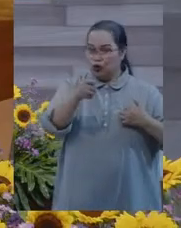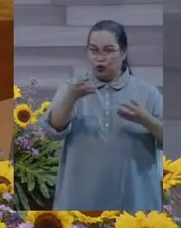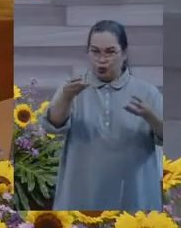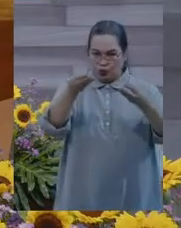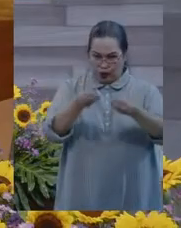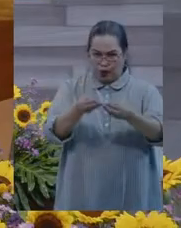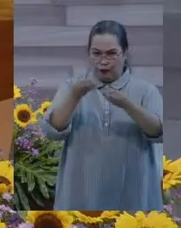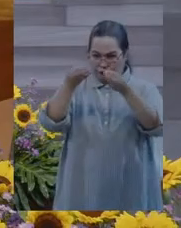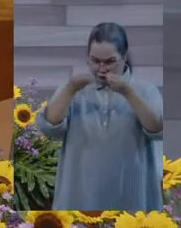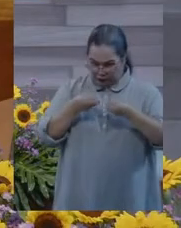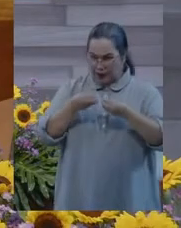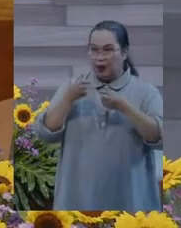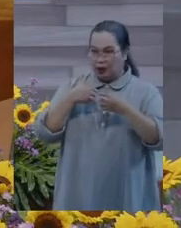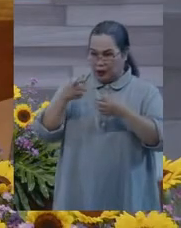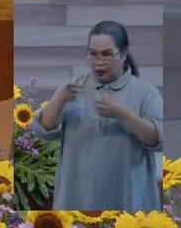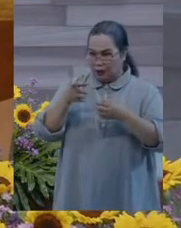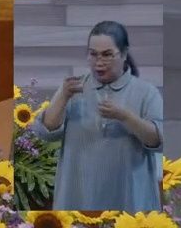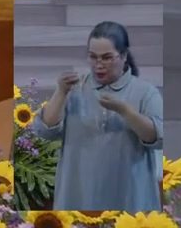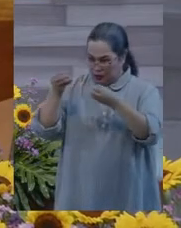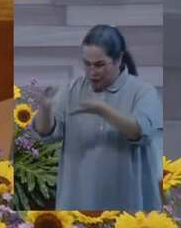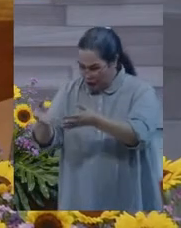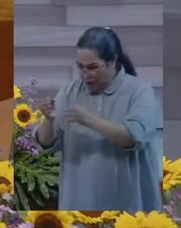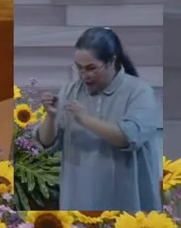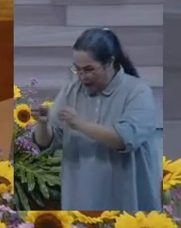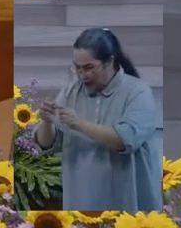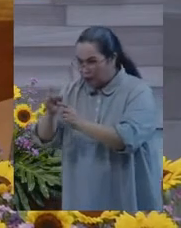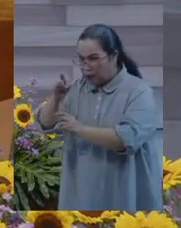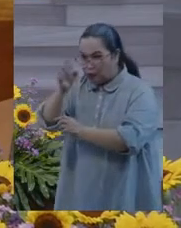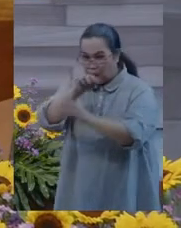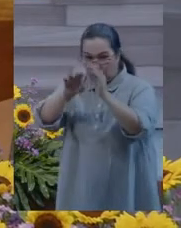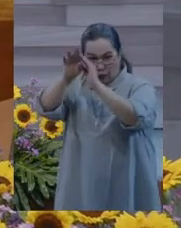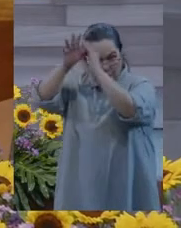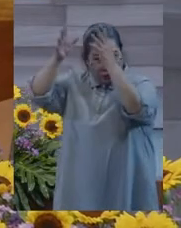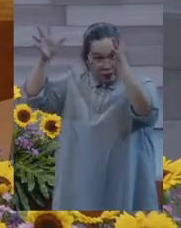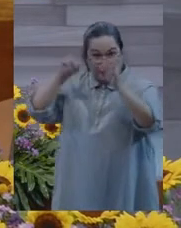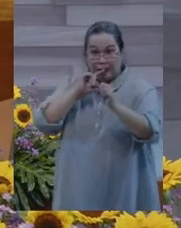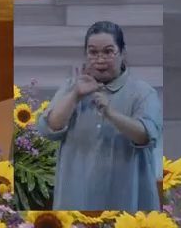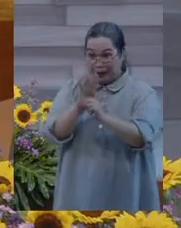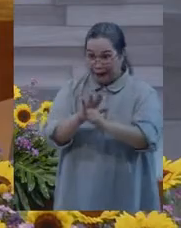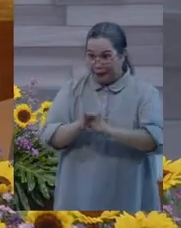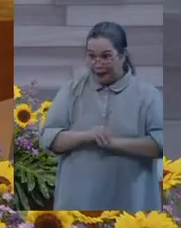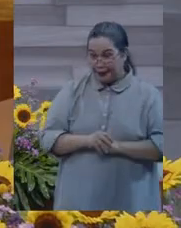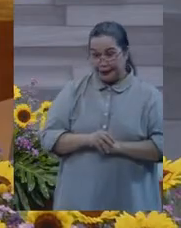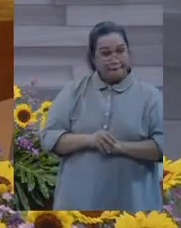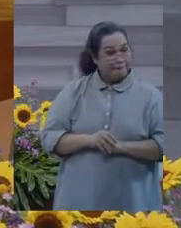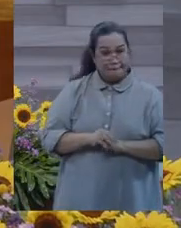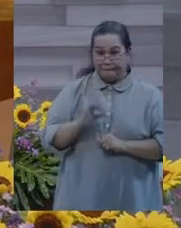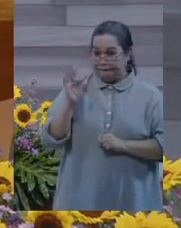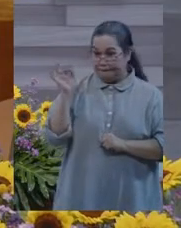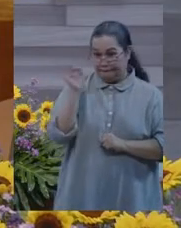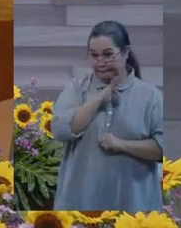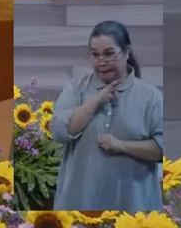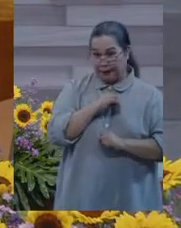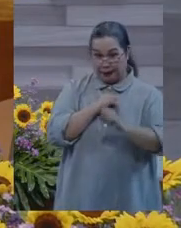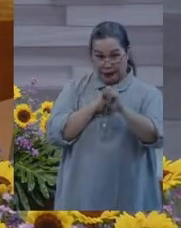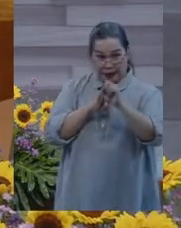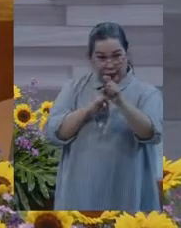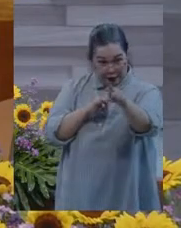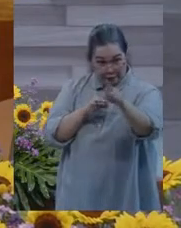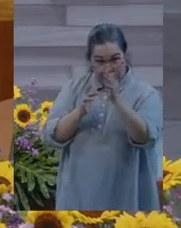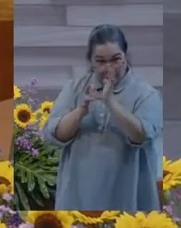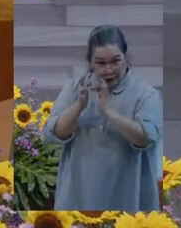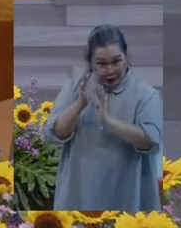ay pupunta sa langit. Ito yung mga taong yun. Ito yung mga nangangako na hindi kayo maaaring magkasakit kung kayo ay